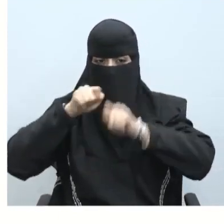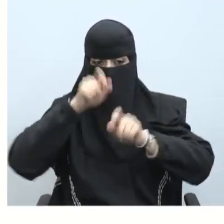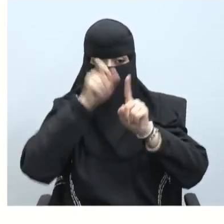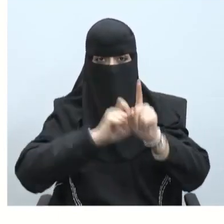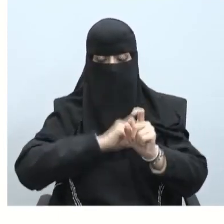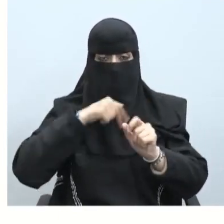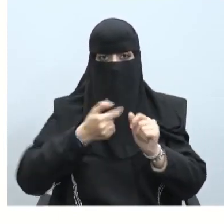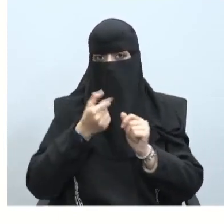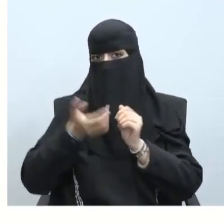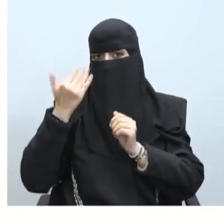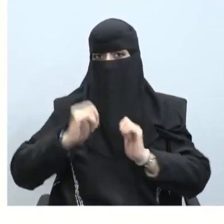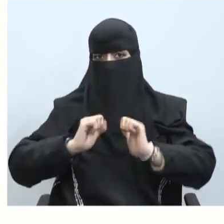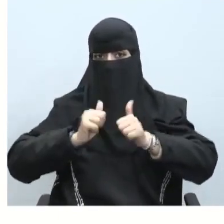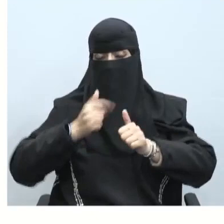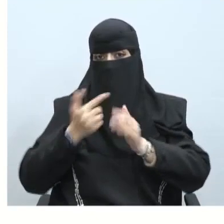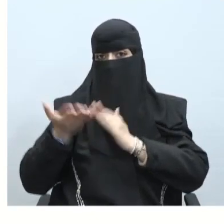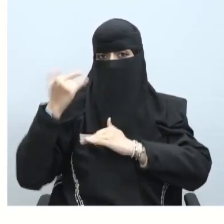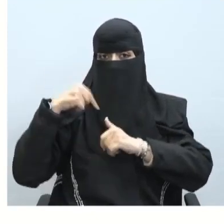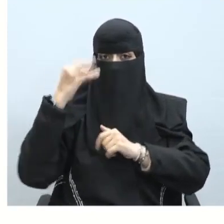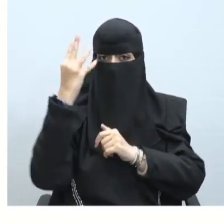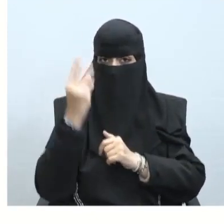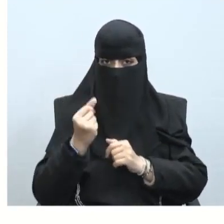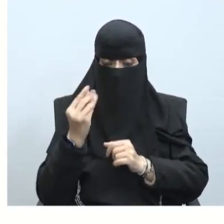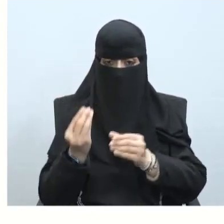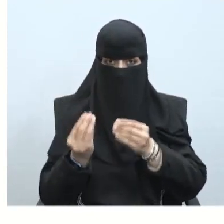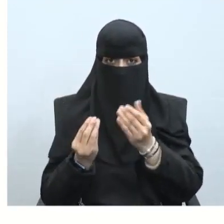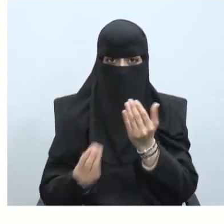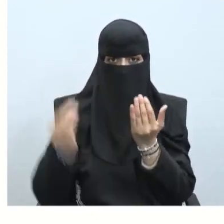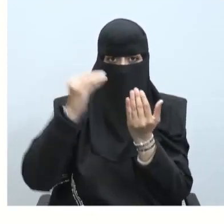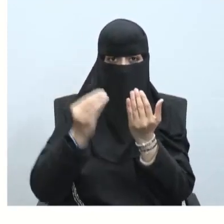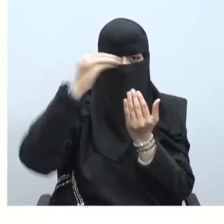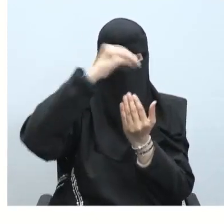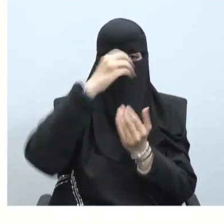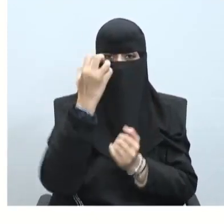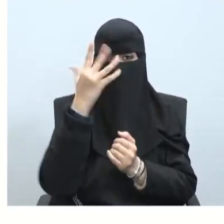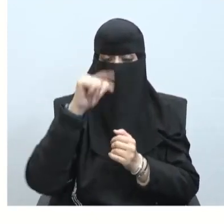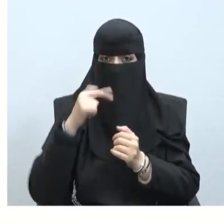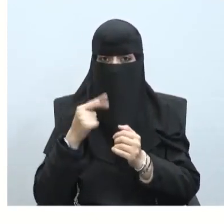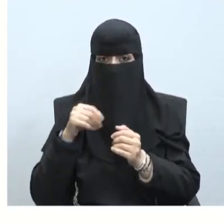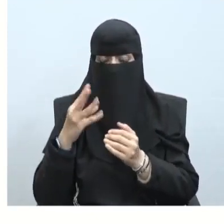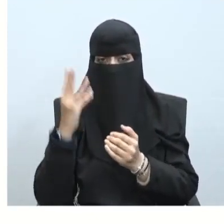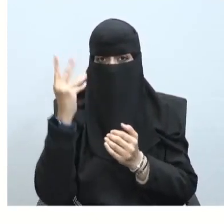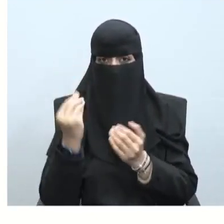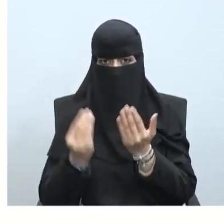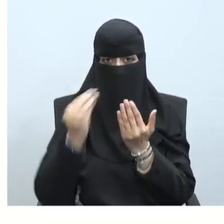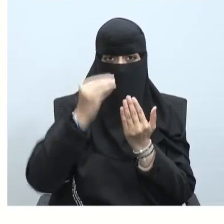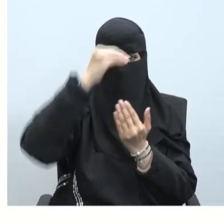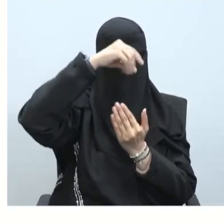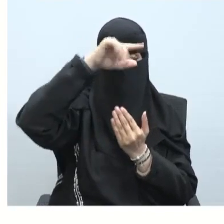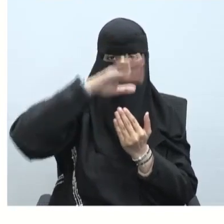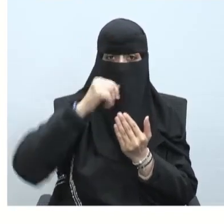المتطلبات السابقه وهي العد بالقفز خمسات العد بالقفز عشرات